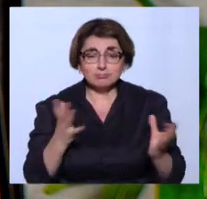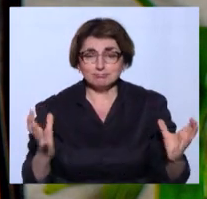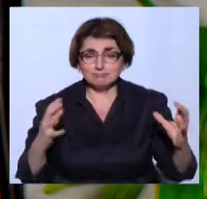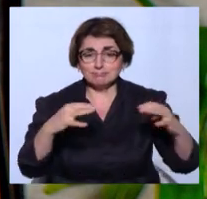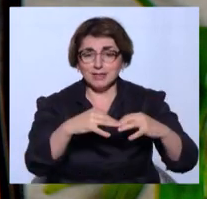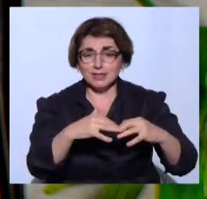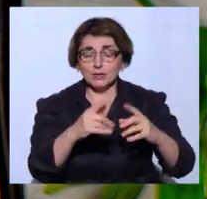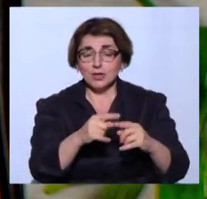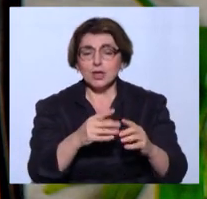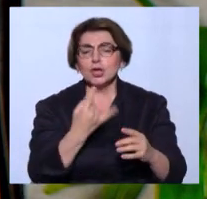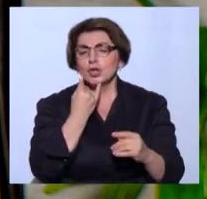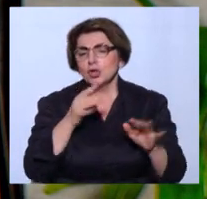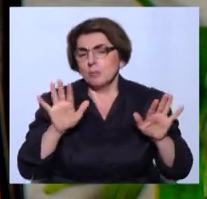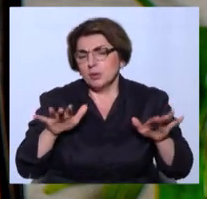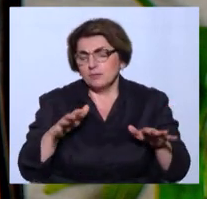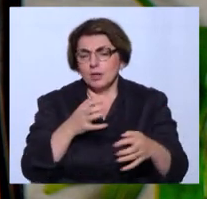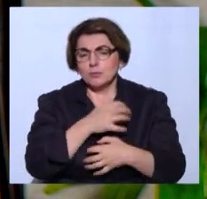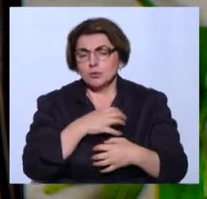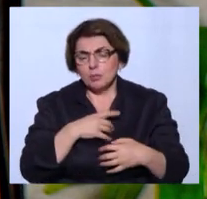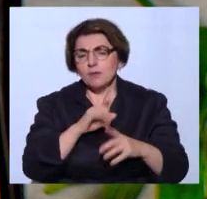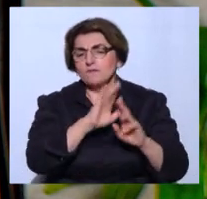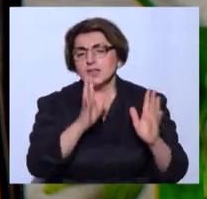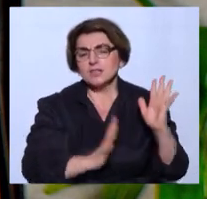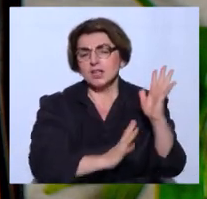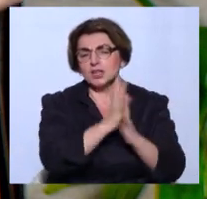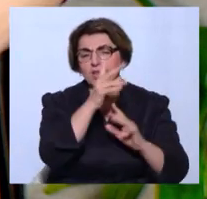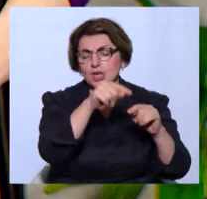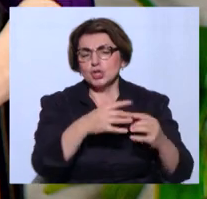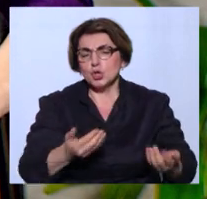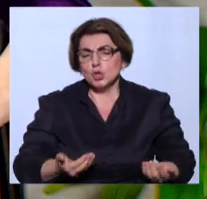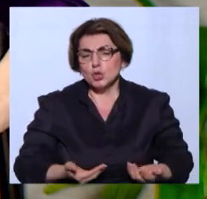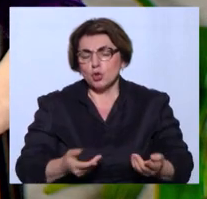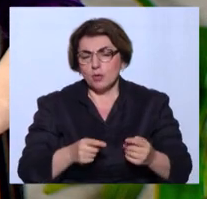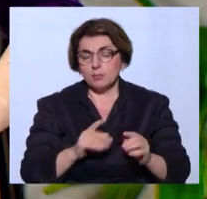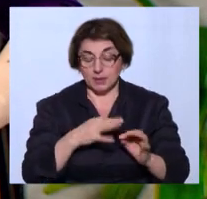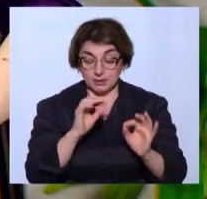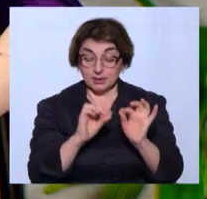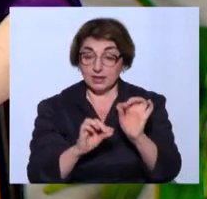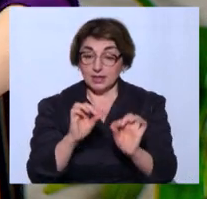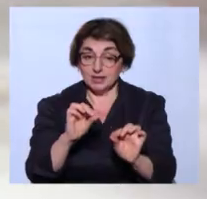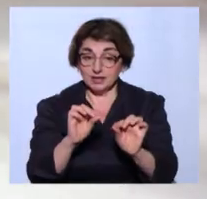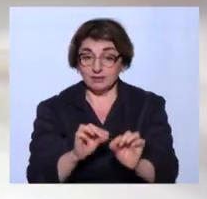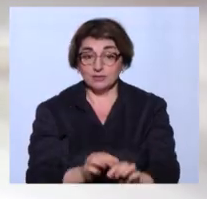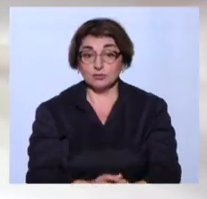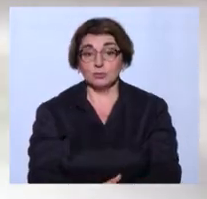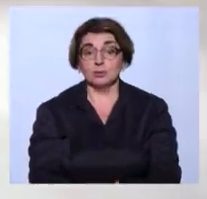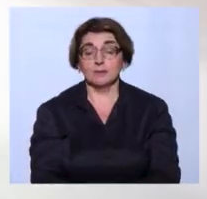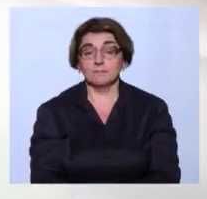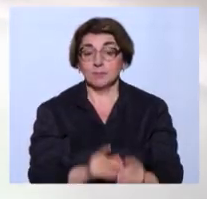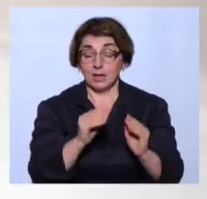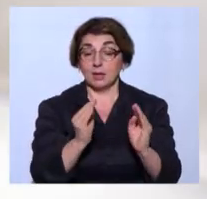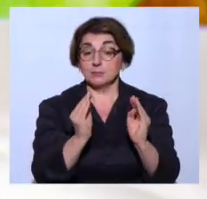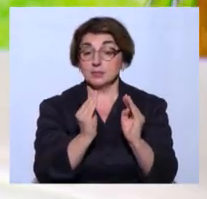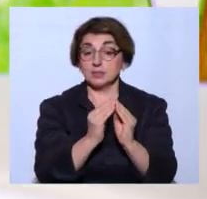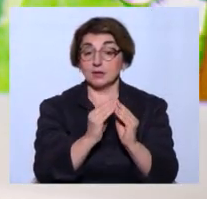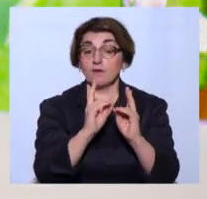მოიყარათ თავი. ცხოველებს, ფრინველებს, ტყის ბინადრებს. მე აქ ნენელა დავაწყობ ამ